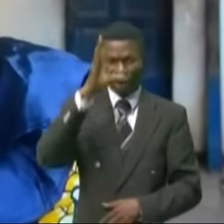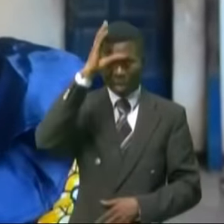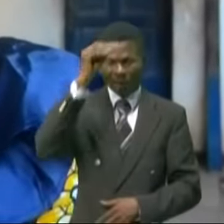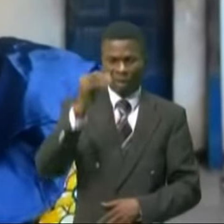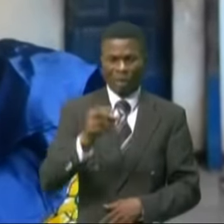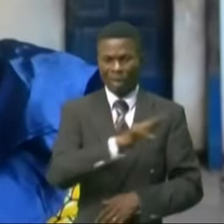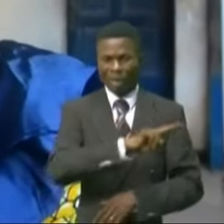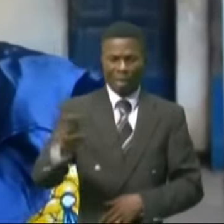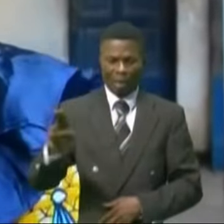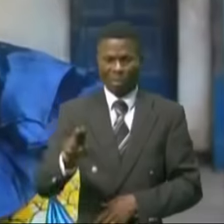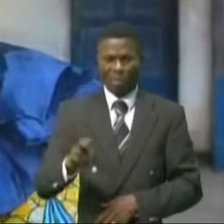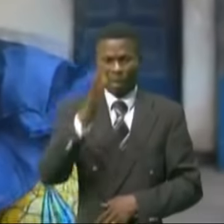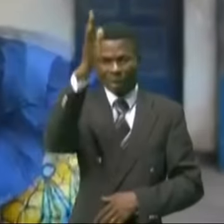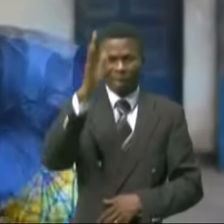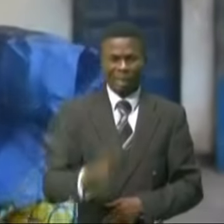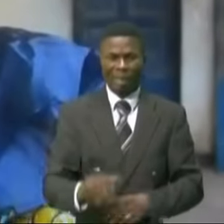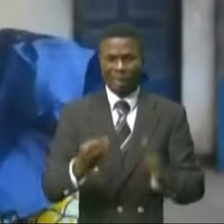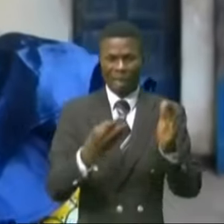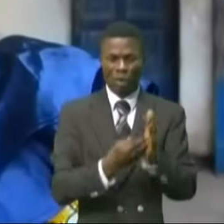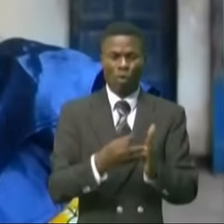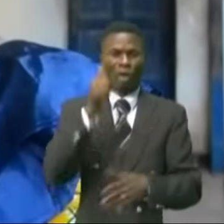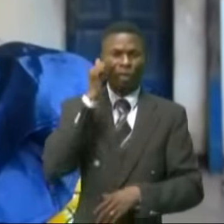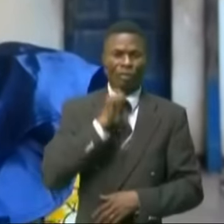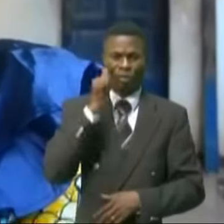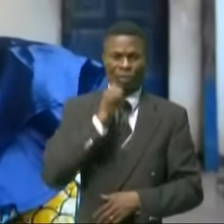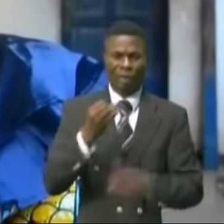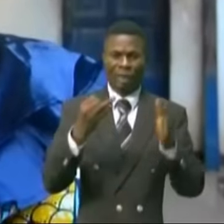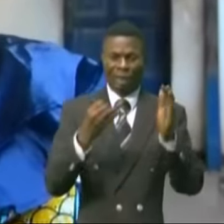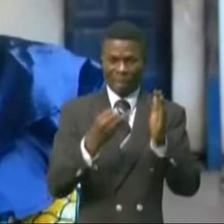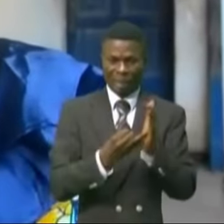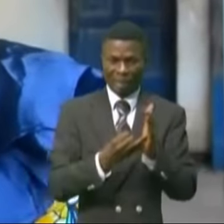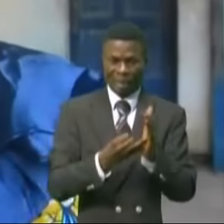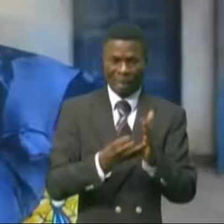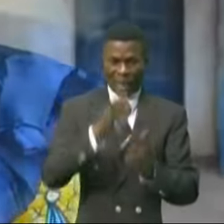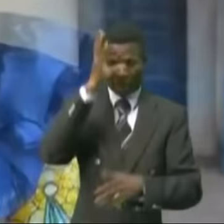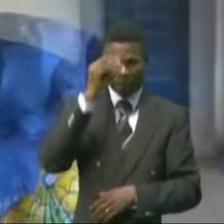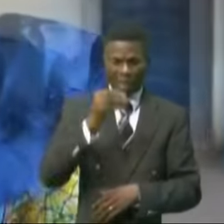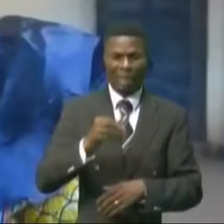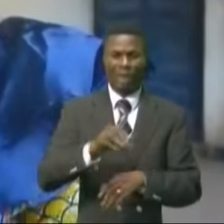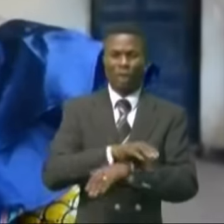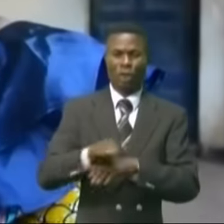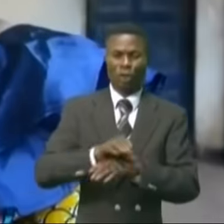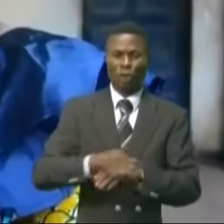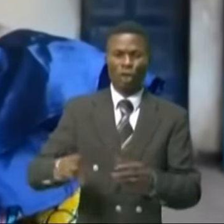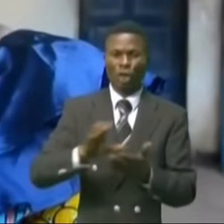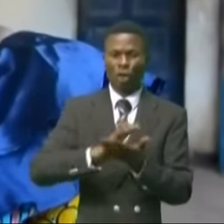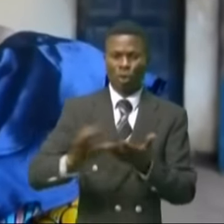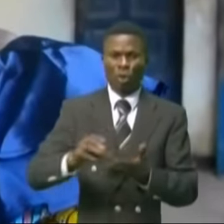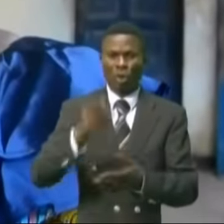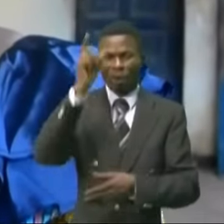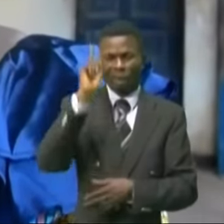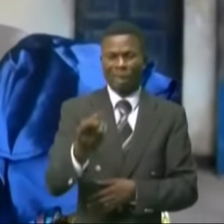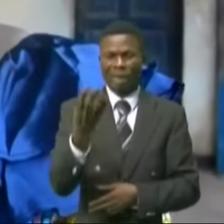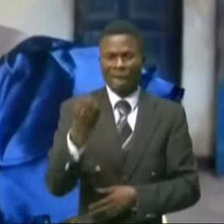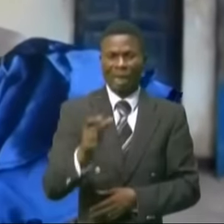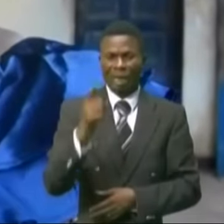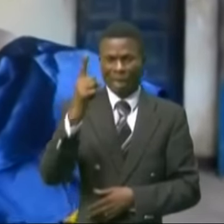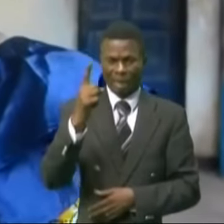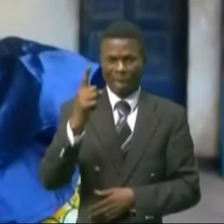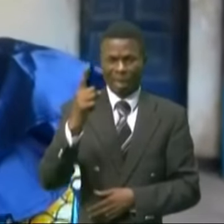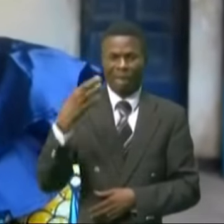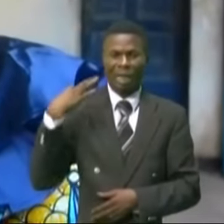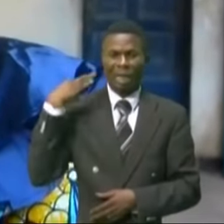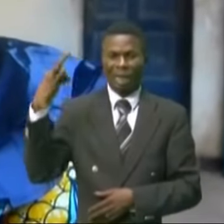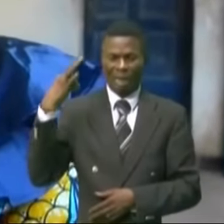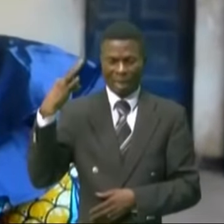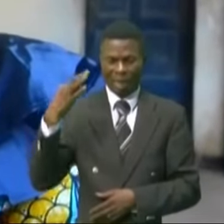2508 filles au cycle long, 7 garçons au cycle court, 141 autodidactes, dont